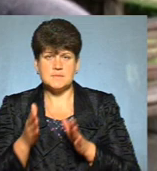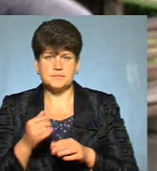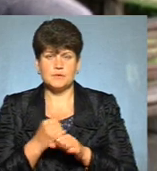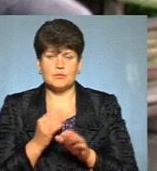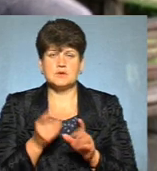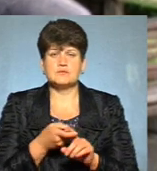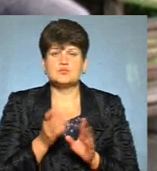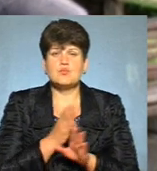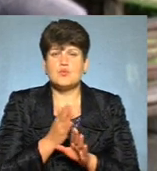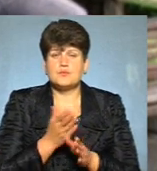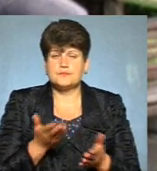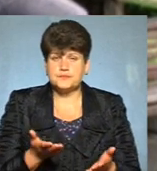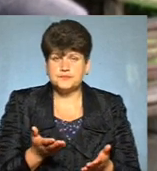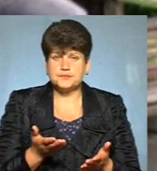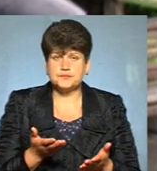умови.